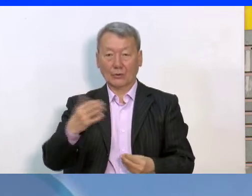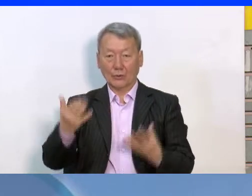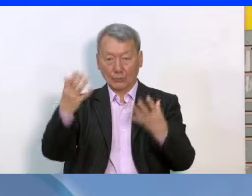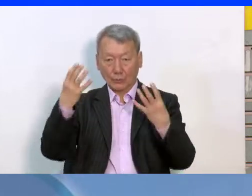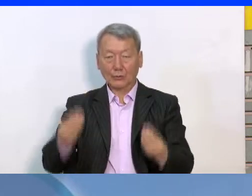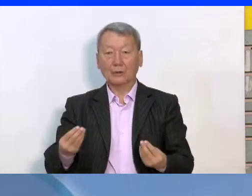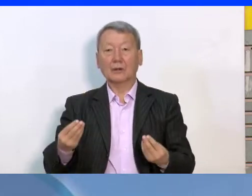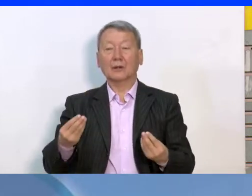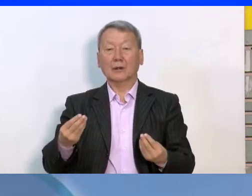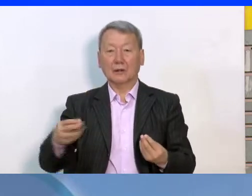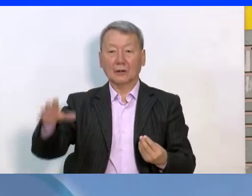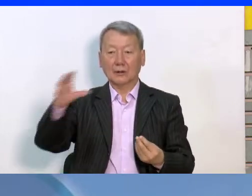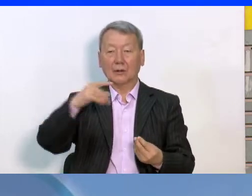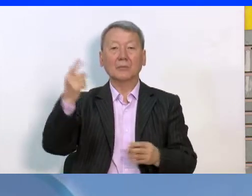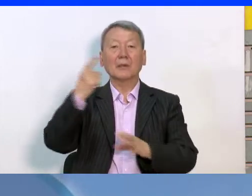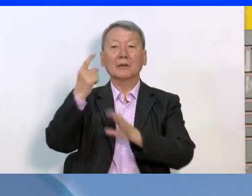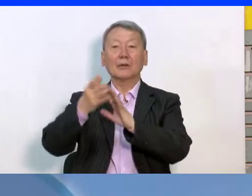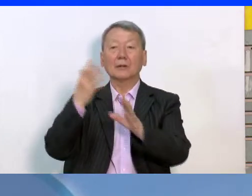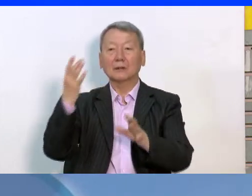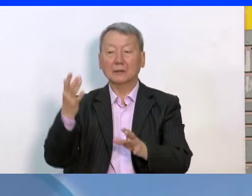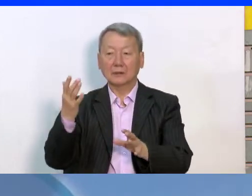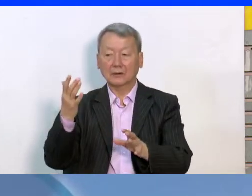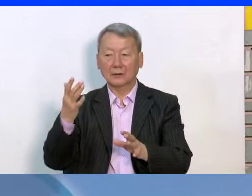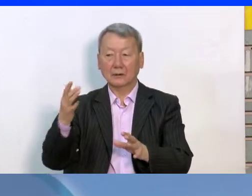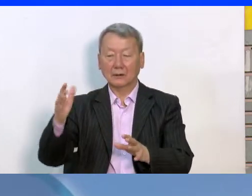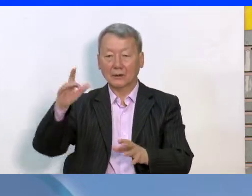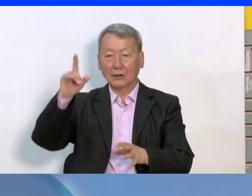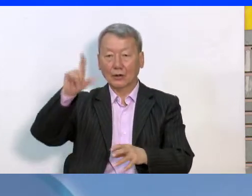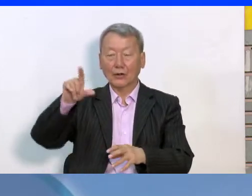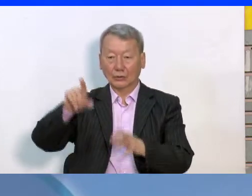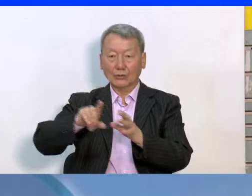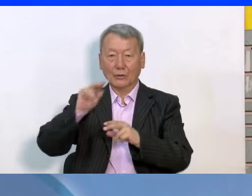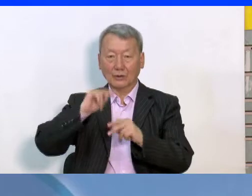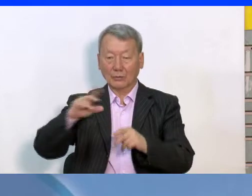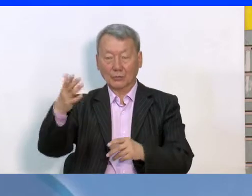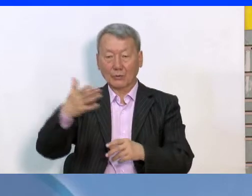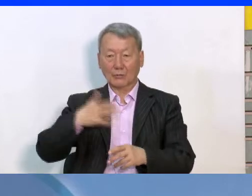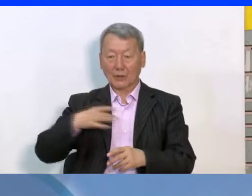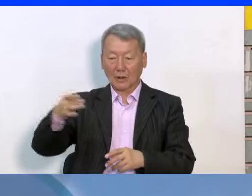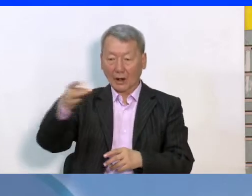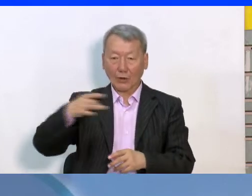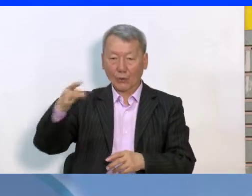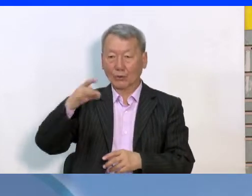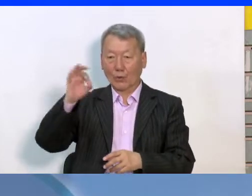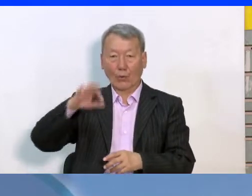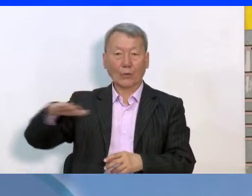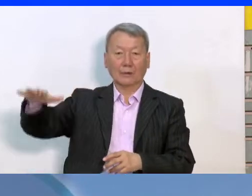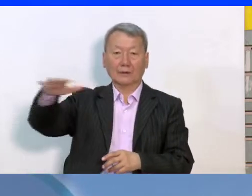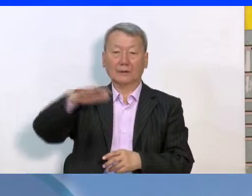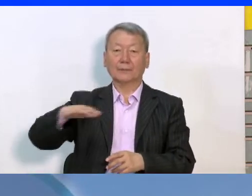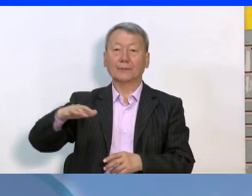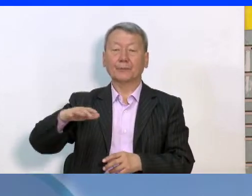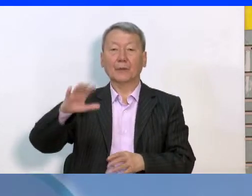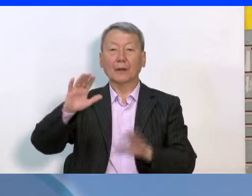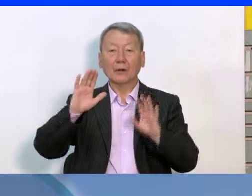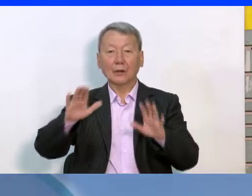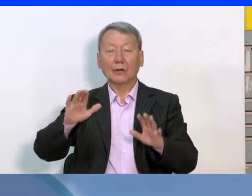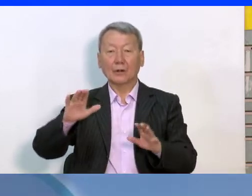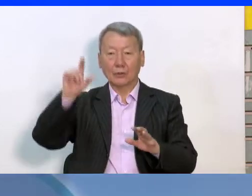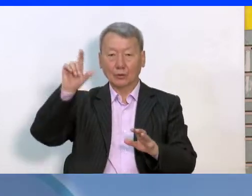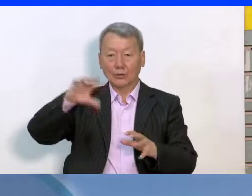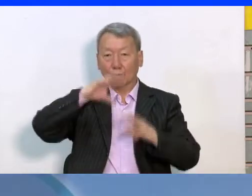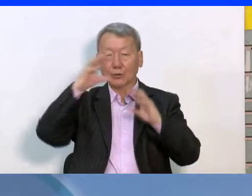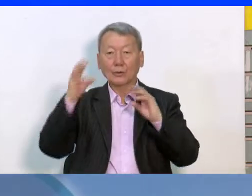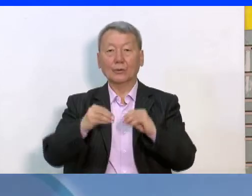күндө эгиндин биринчи мындай айтканда башы оорулуп башталды райондорубузда, кээ бир райондорубузда. Жалпысынан